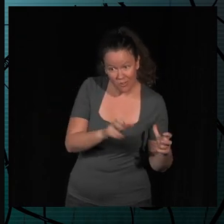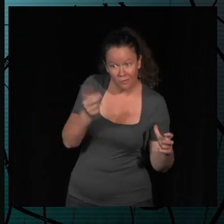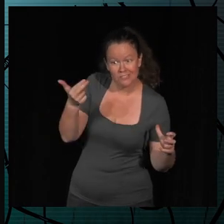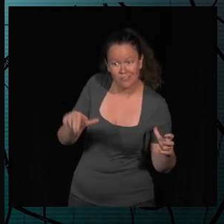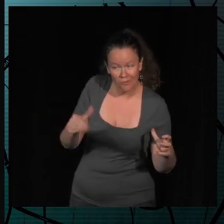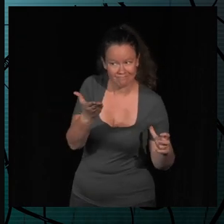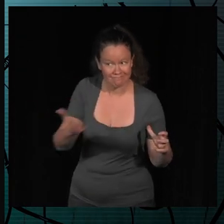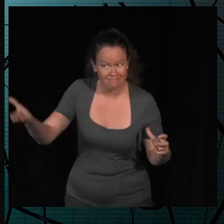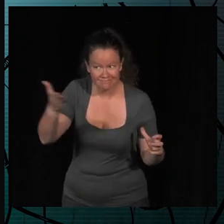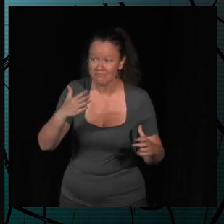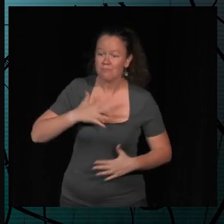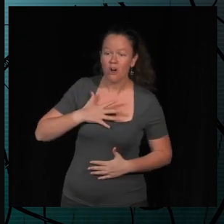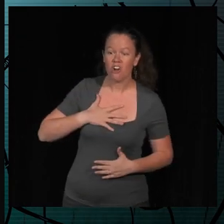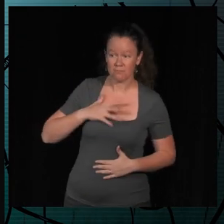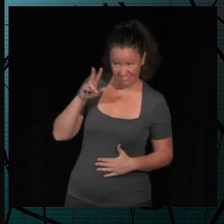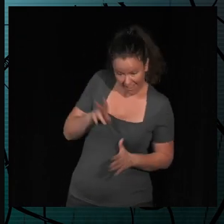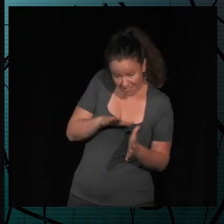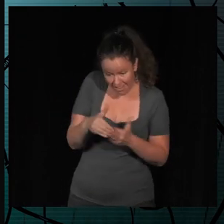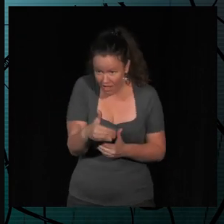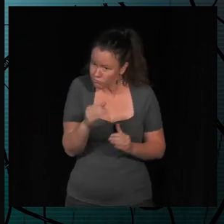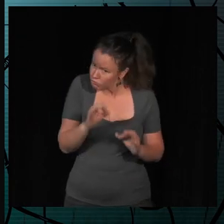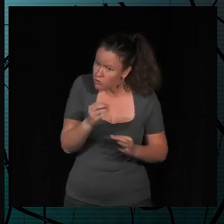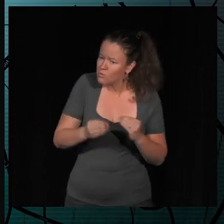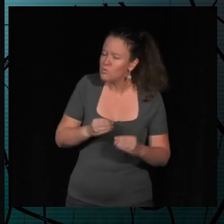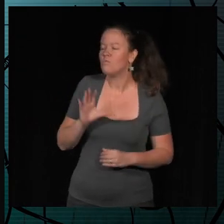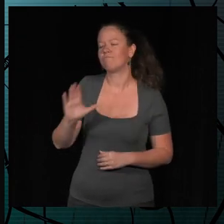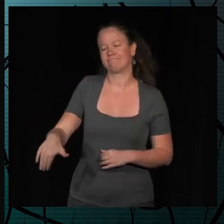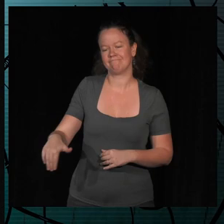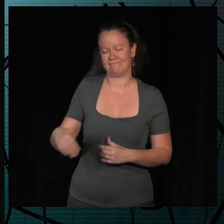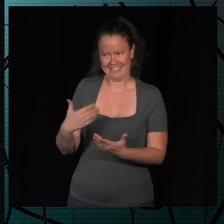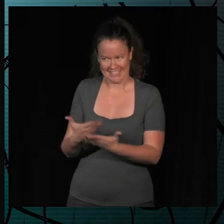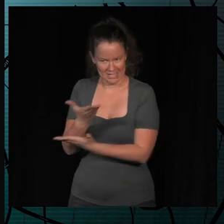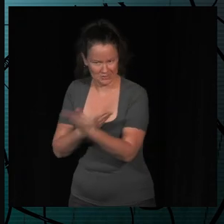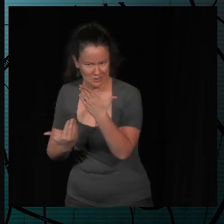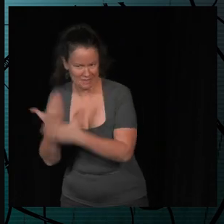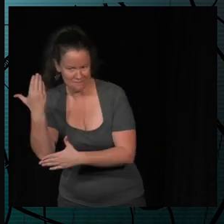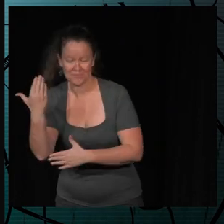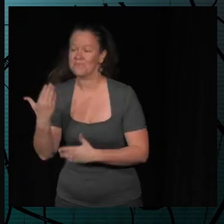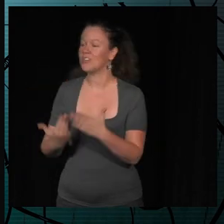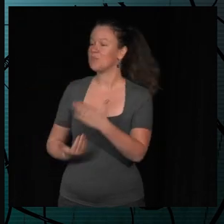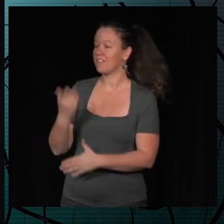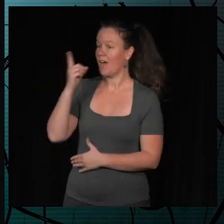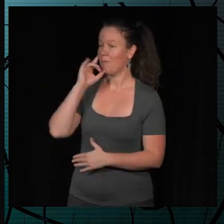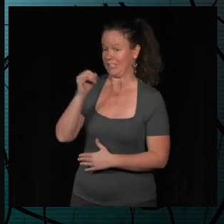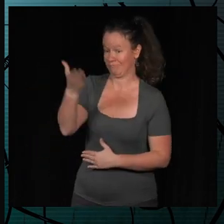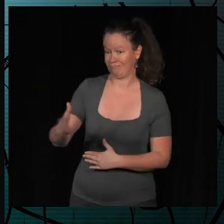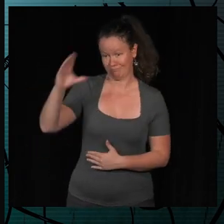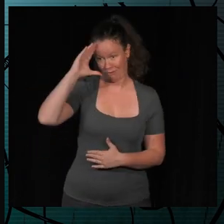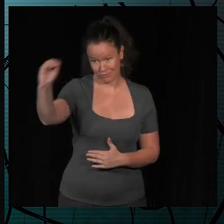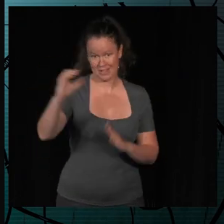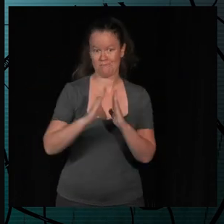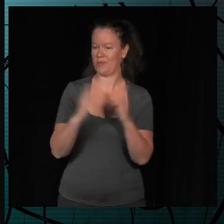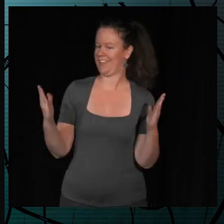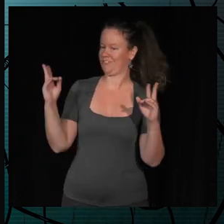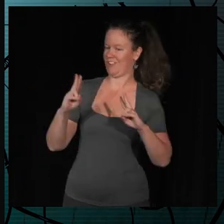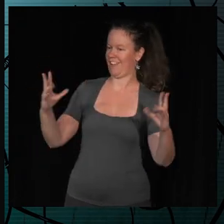fondée nous en discuterons donc lors de cette de cette matinée dédié aux professionnels des bibliothèques qui nous permet chaque année de